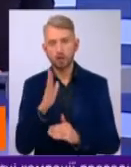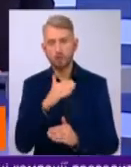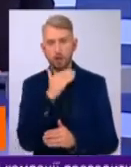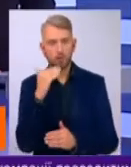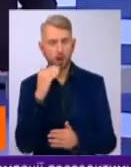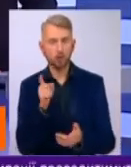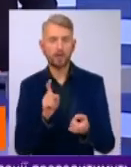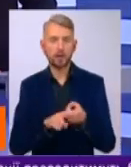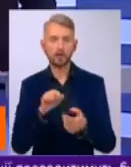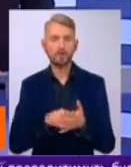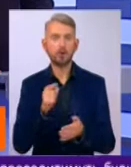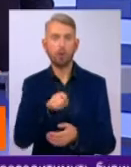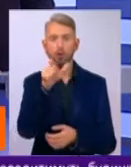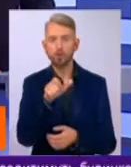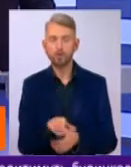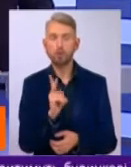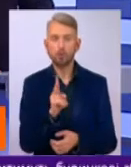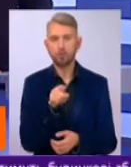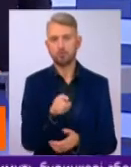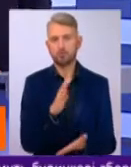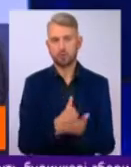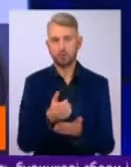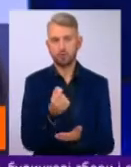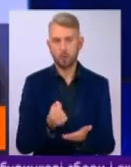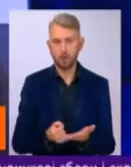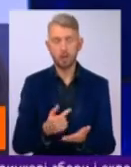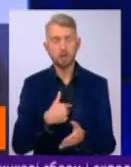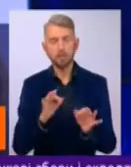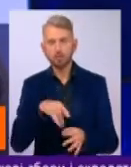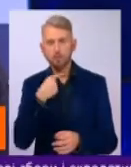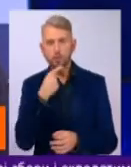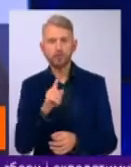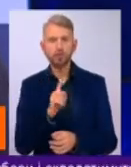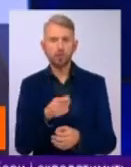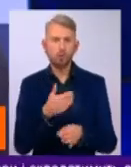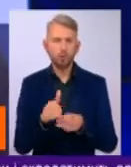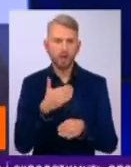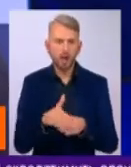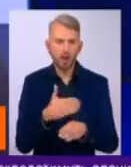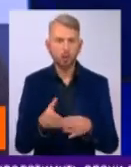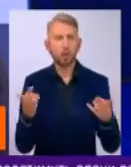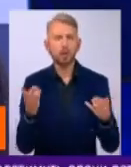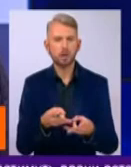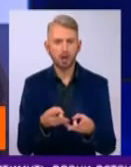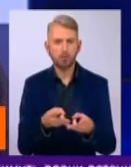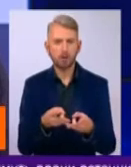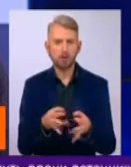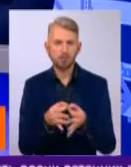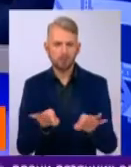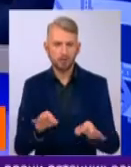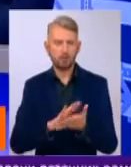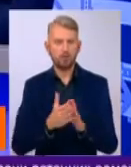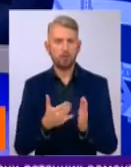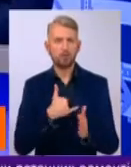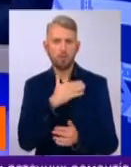багато залежати від того громадянина, в кого вона є. Я безумовно говорю про те, що потихеньку треба розморожувати ситуацію, бо в нас